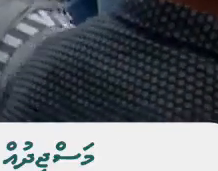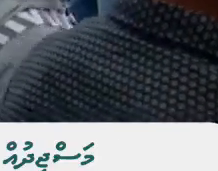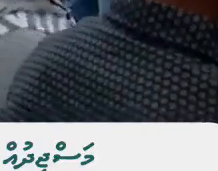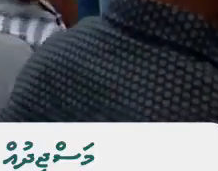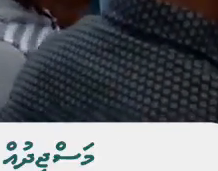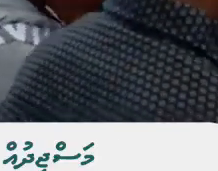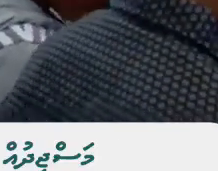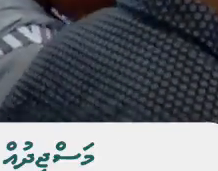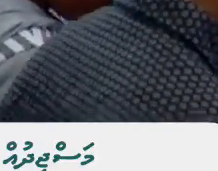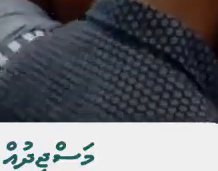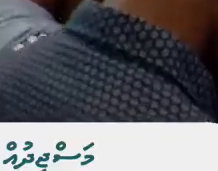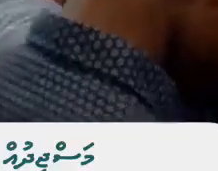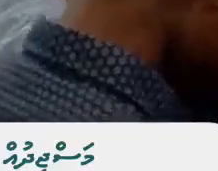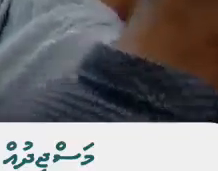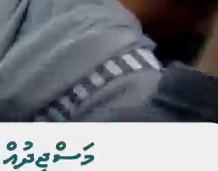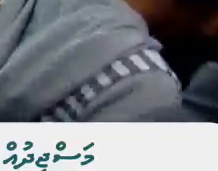إله إلا